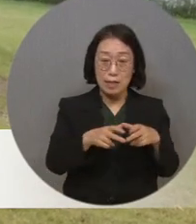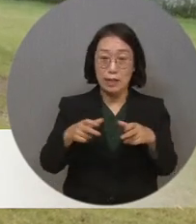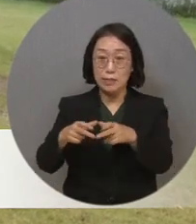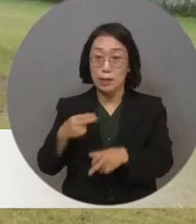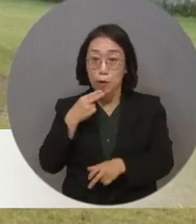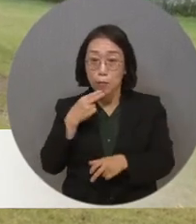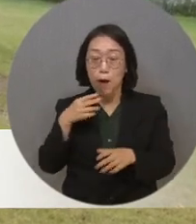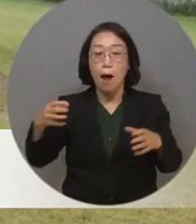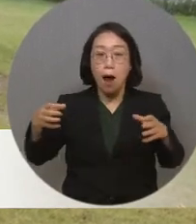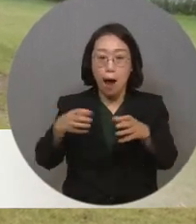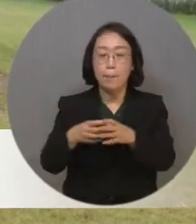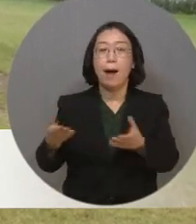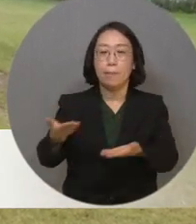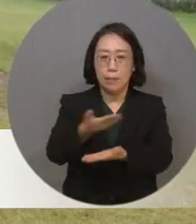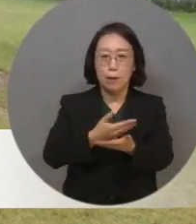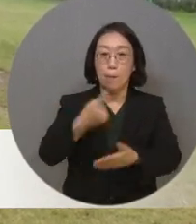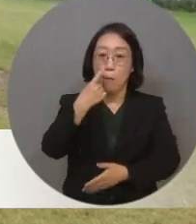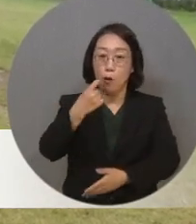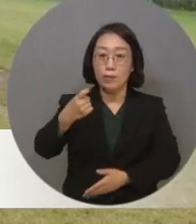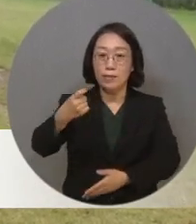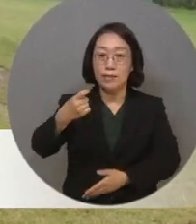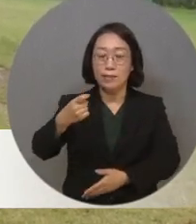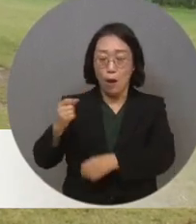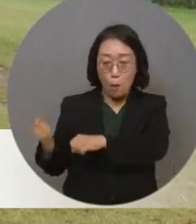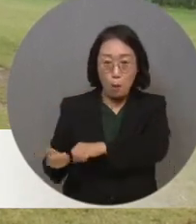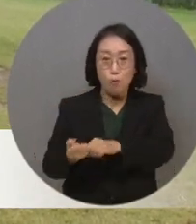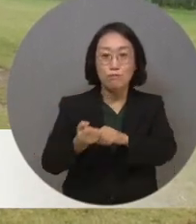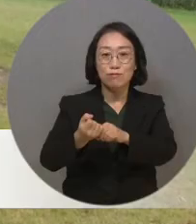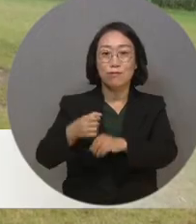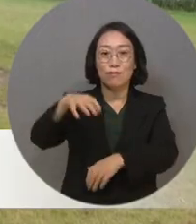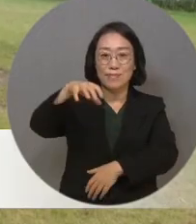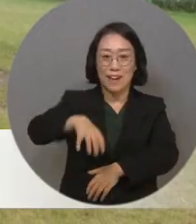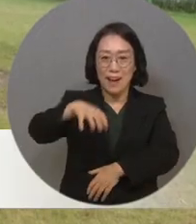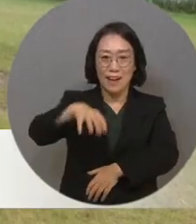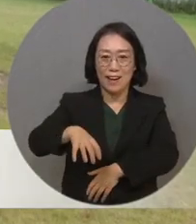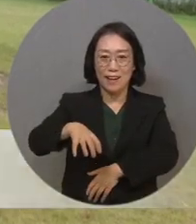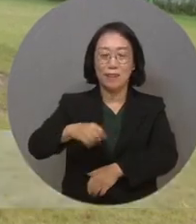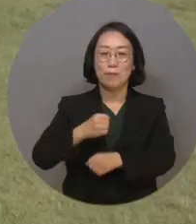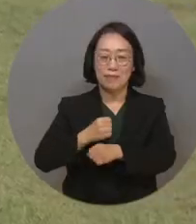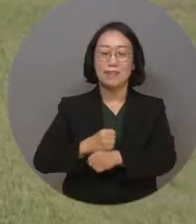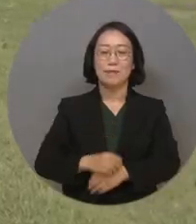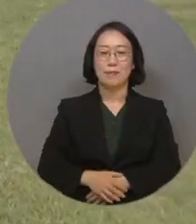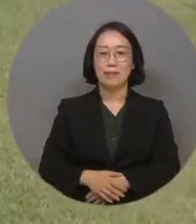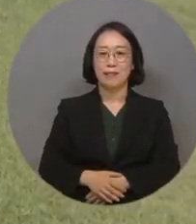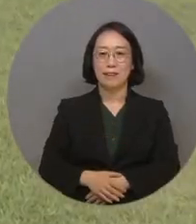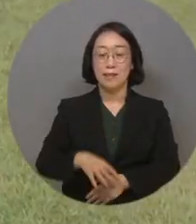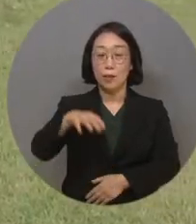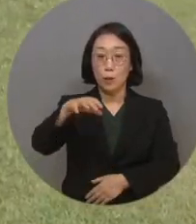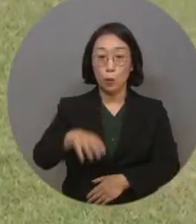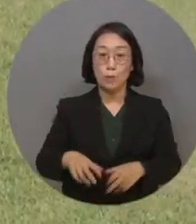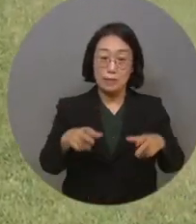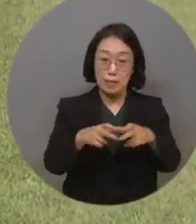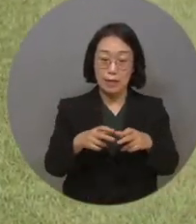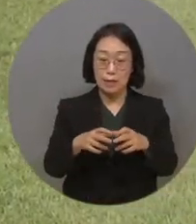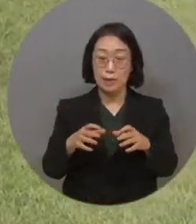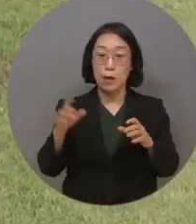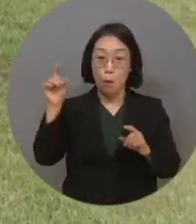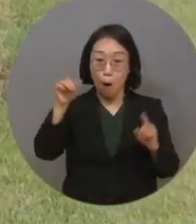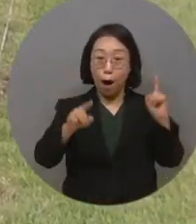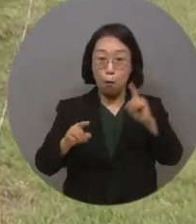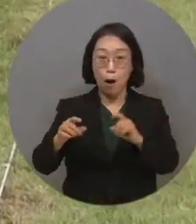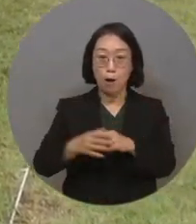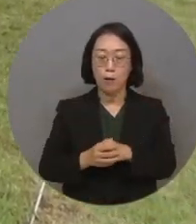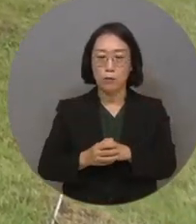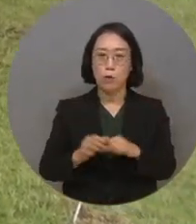비장애인들이 함께하는 그런 멋진 파크골프장을 만들겠습니다. 이곳은 장애인들이 모여 생활체육의